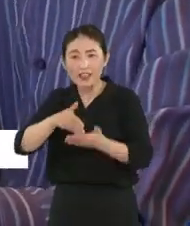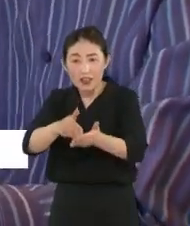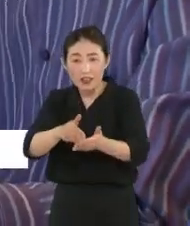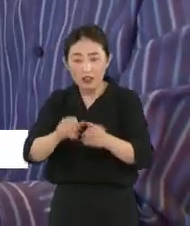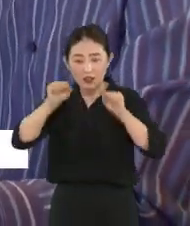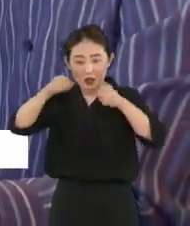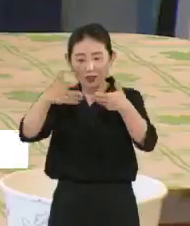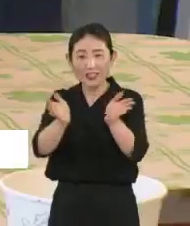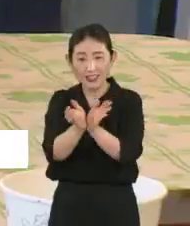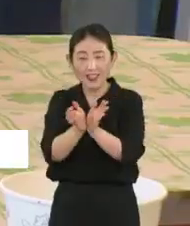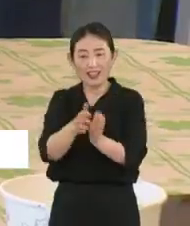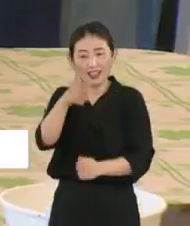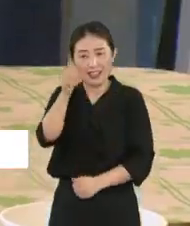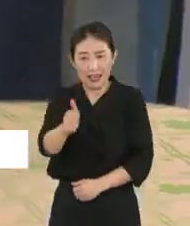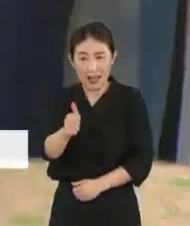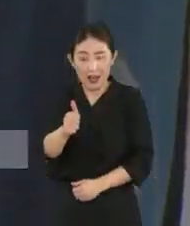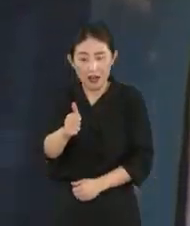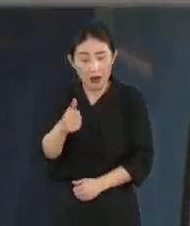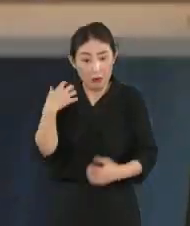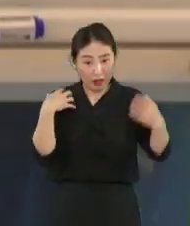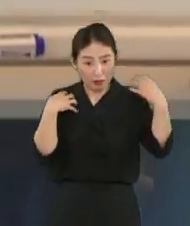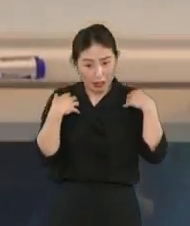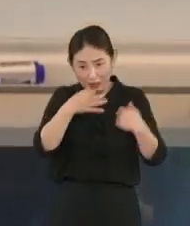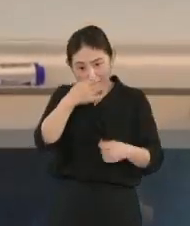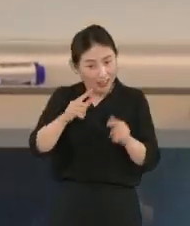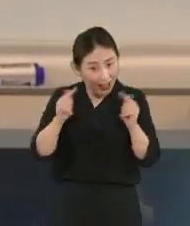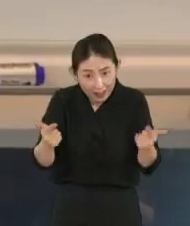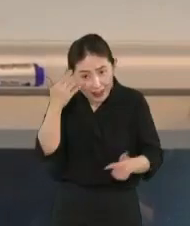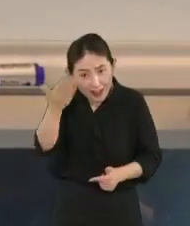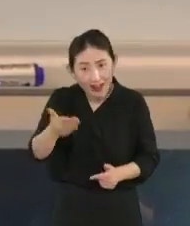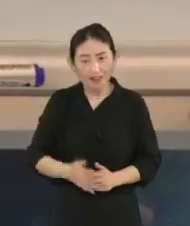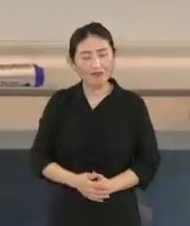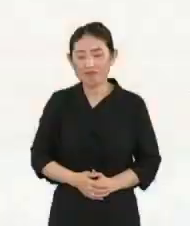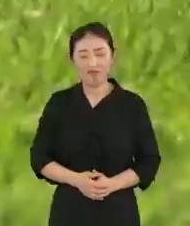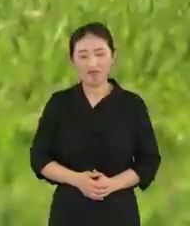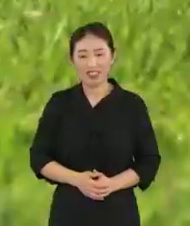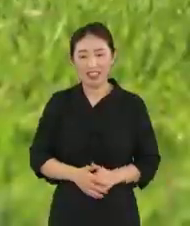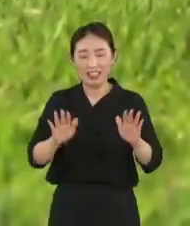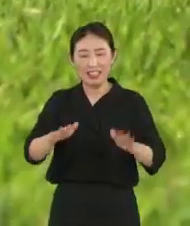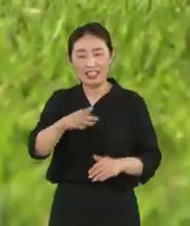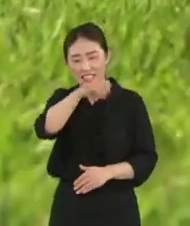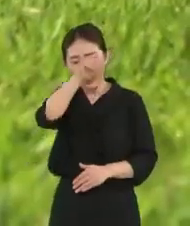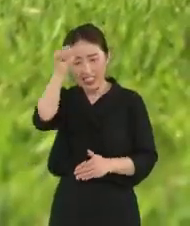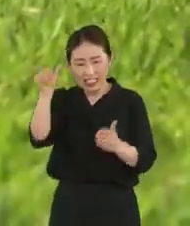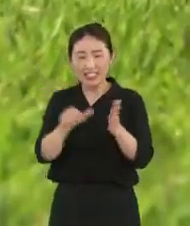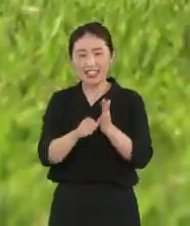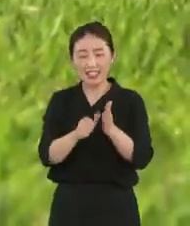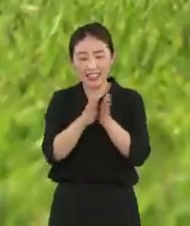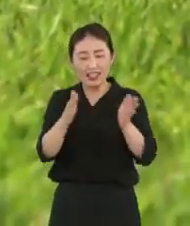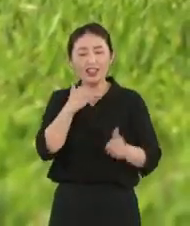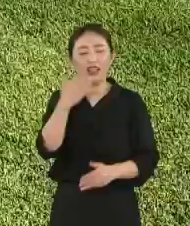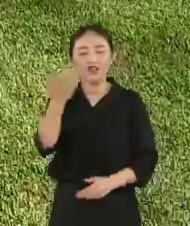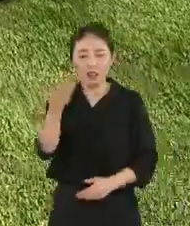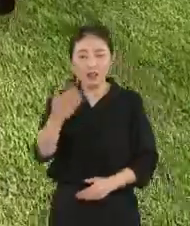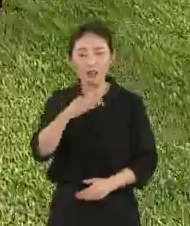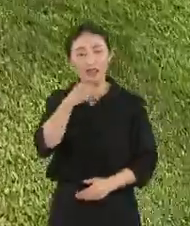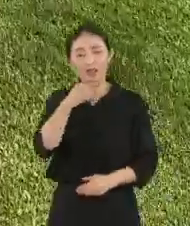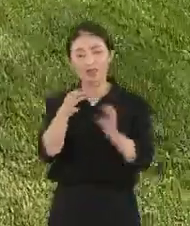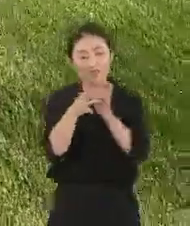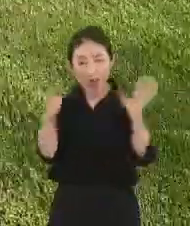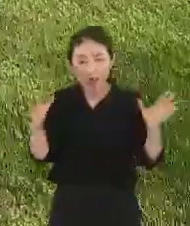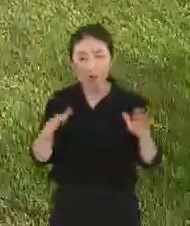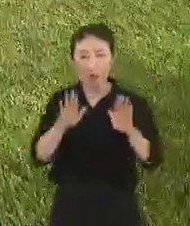회장까지 마 힘들지 않냐는 질문에 김남우 어르신은 안색은 소식부터 라고 말합니다 또 나이는 숫자에 불과할